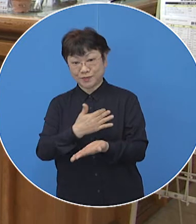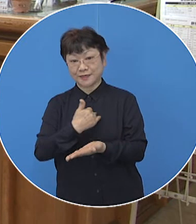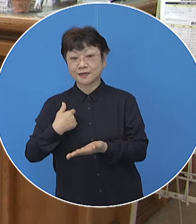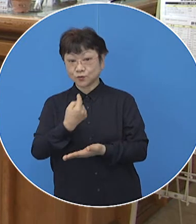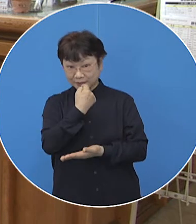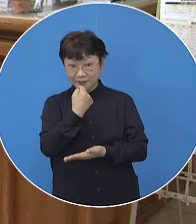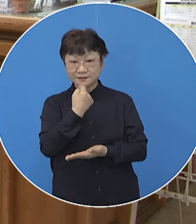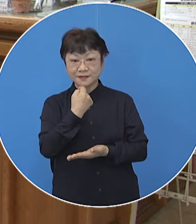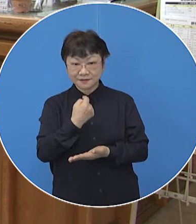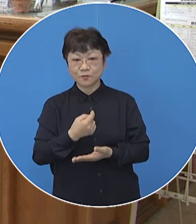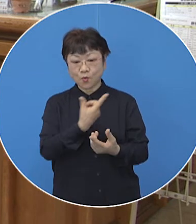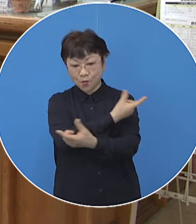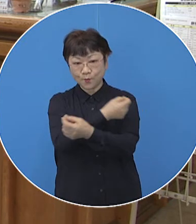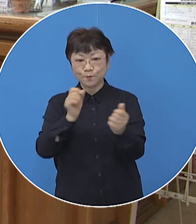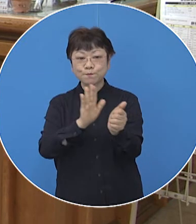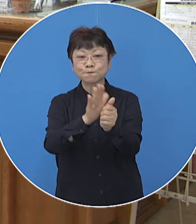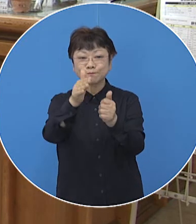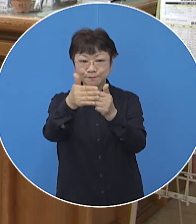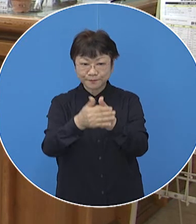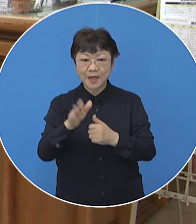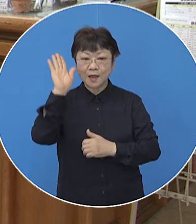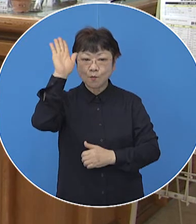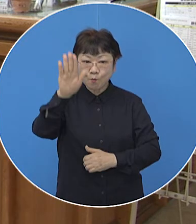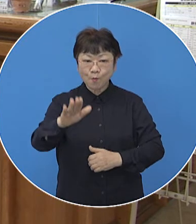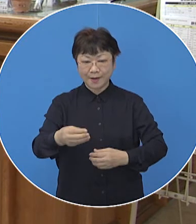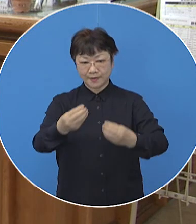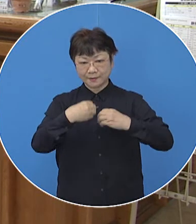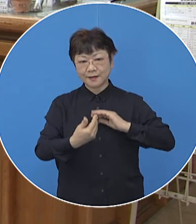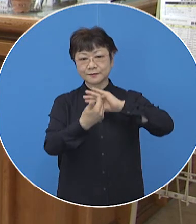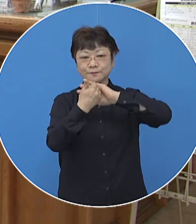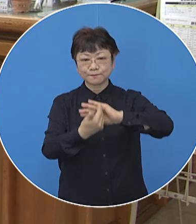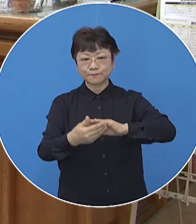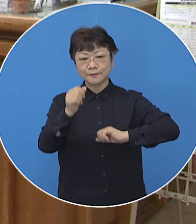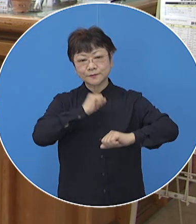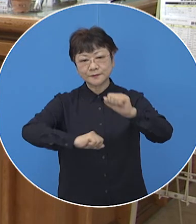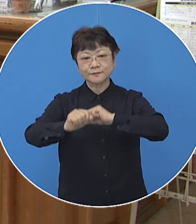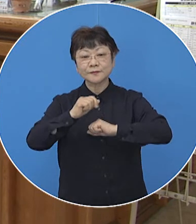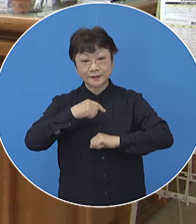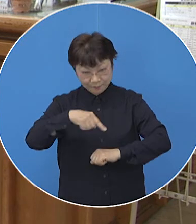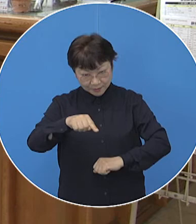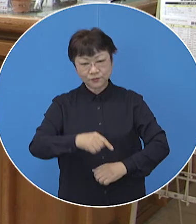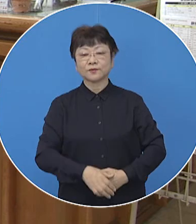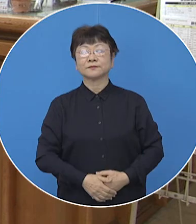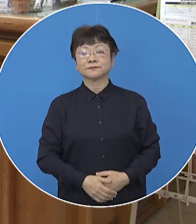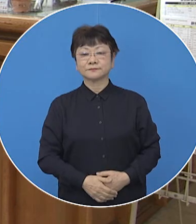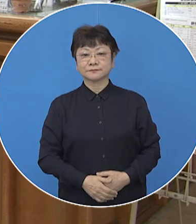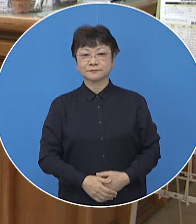者である私たちも互いに協力し合って前向きに感染対策に取り組みましょう。